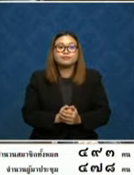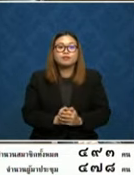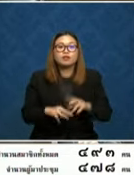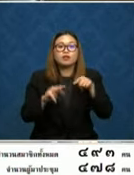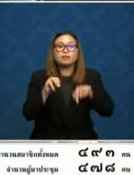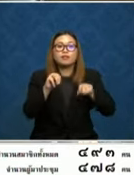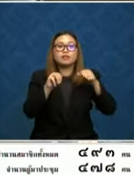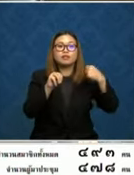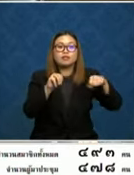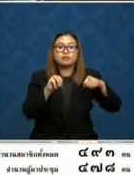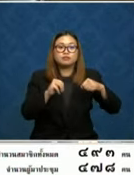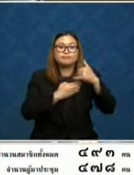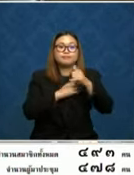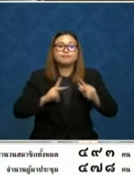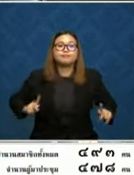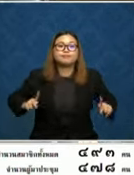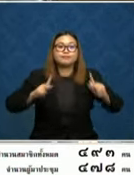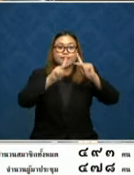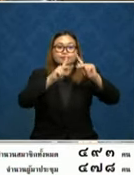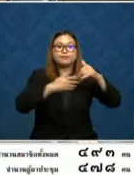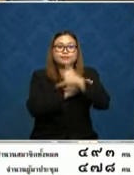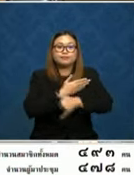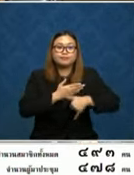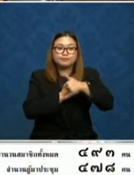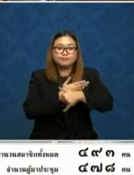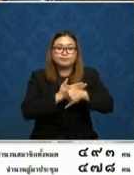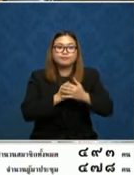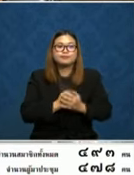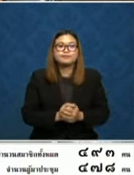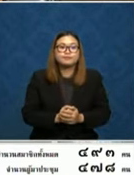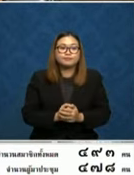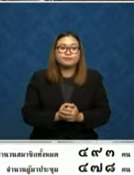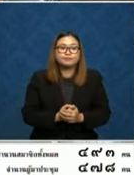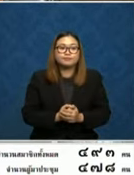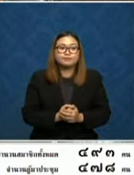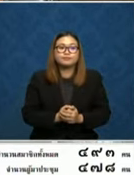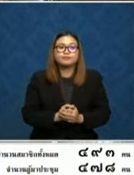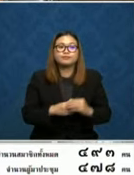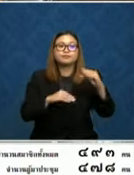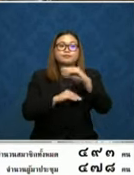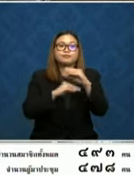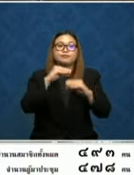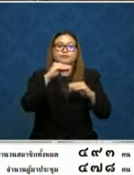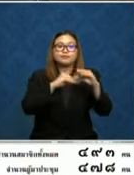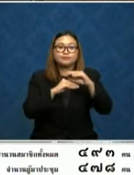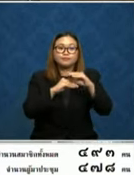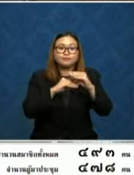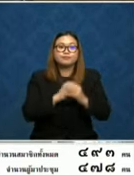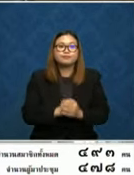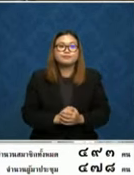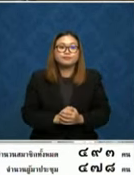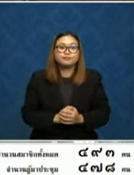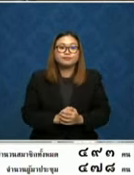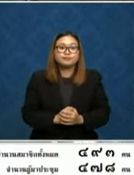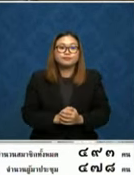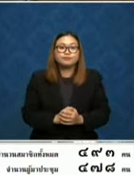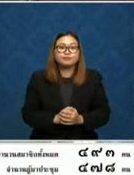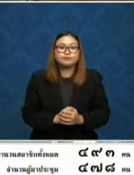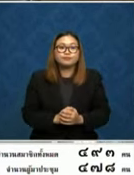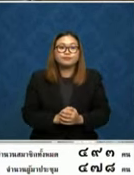งต่างประเทศนะครับผมก็ยังคงจะพูดถึงโครงการที่เกี่ยวข้องกับซอฟต์พาวเวอร์ที่อยู่ในกระทรวงต่างประเท